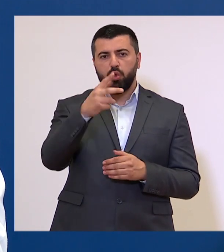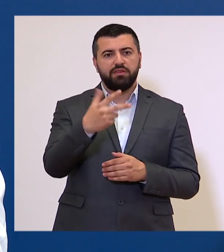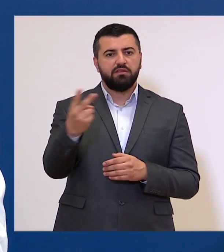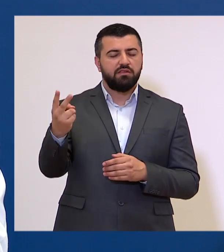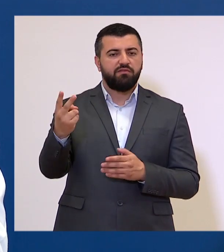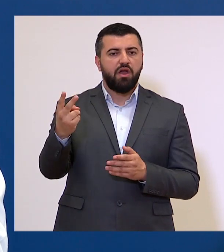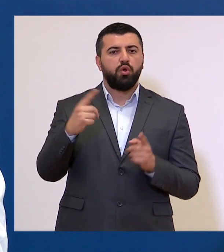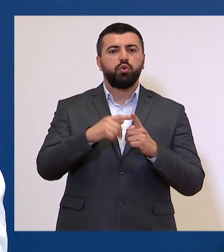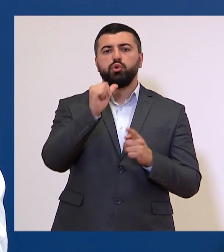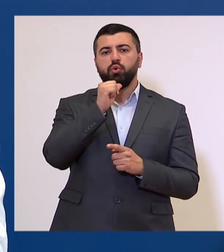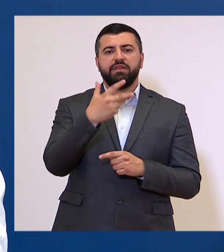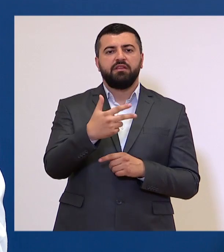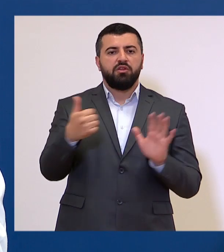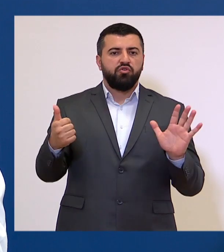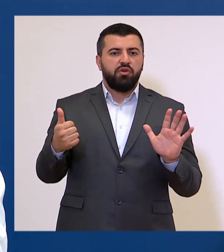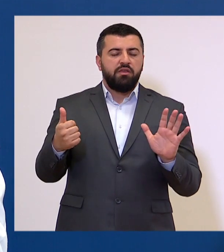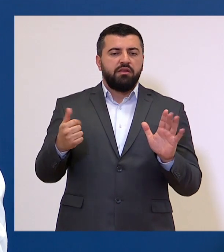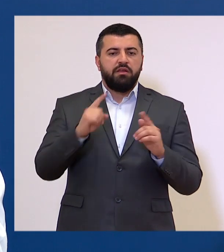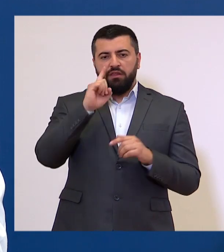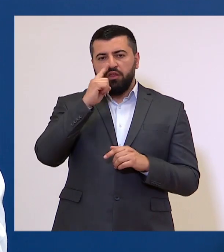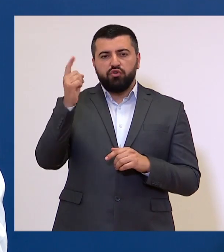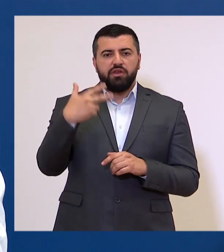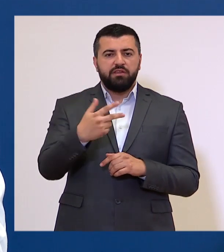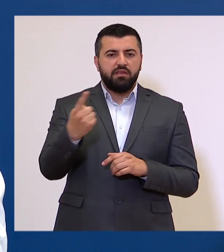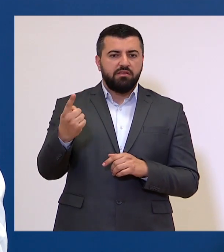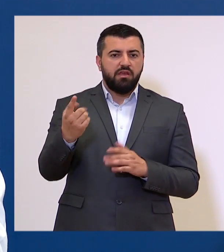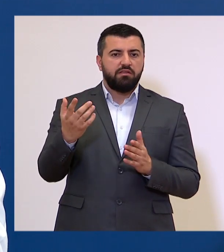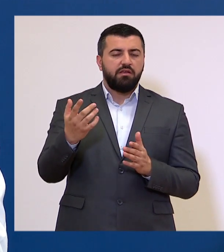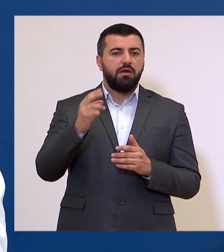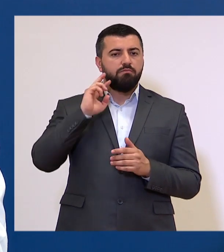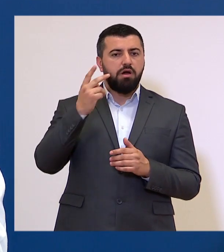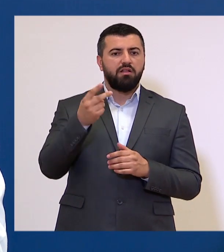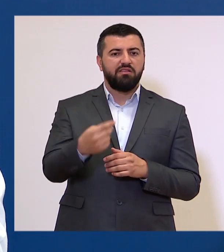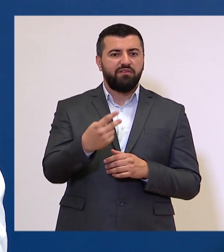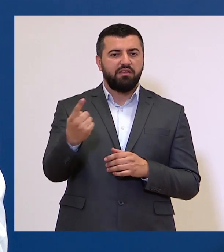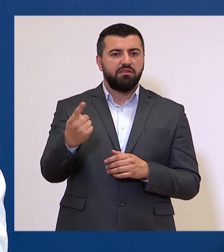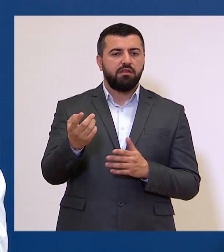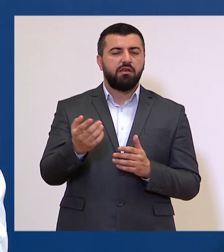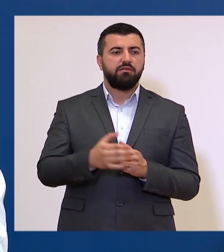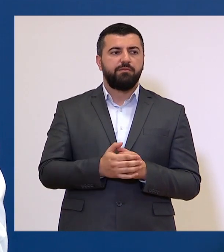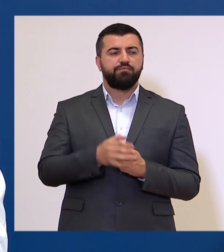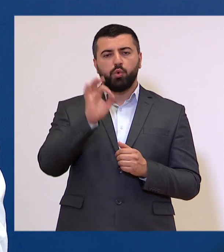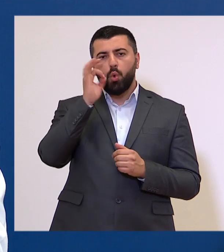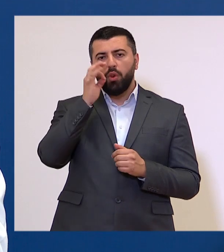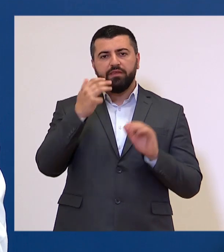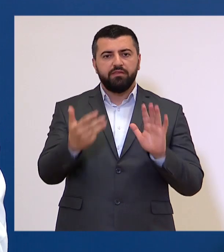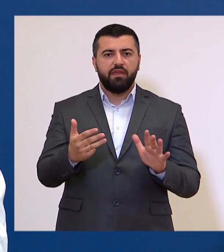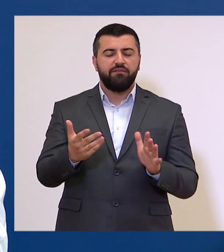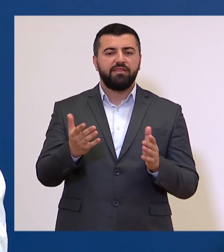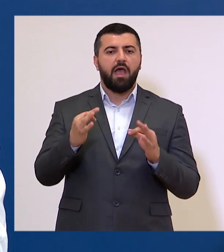132, u Tuzima 36, Nikšiću 31, Baru 21, Ulcinju